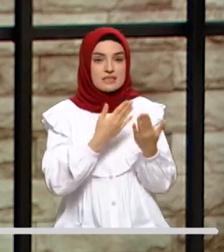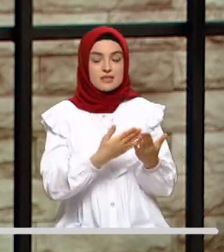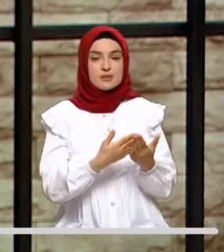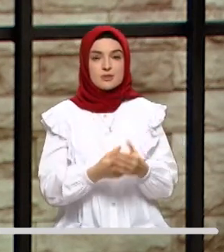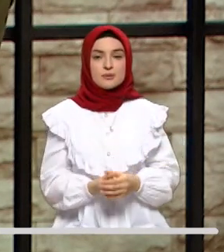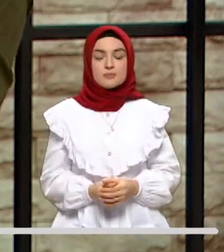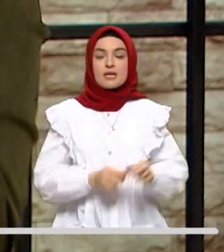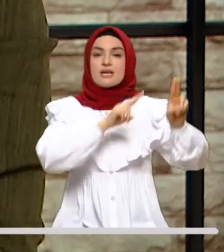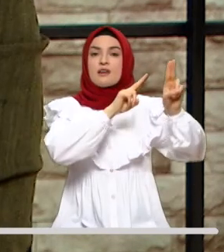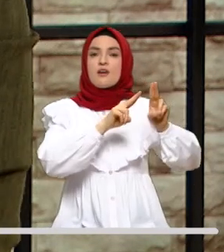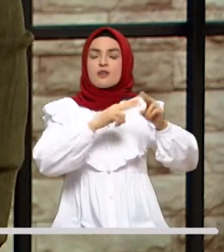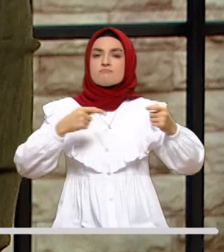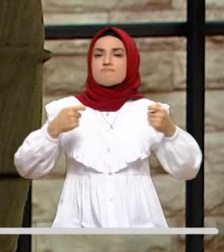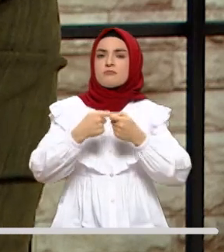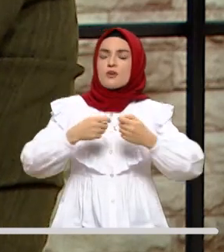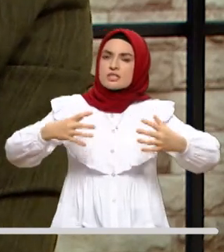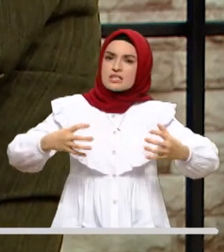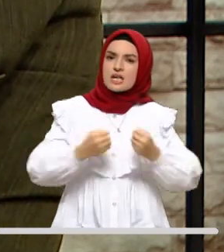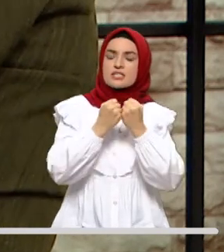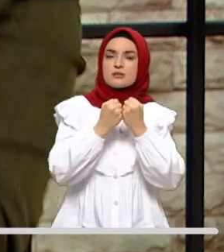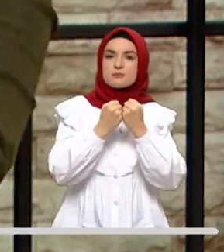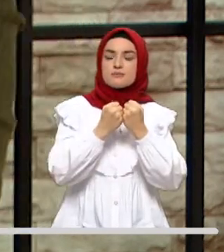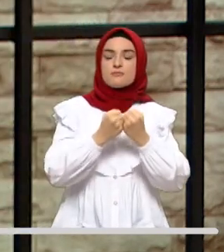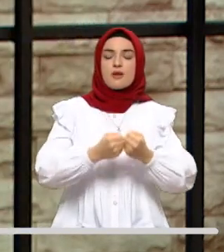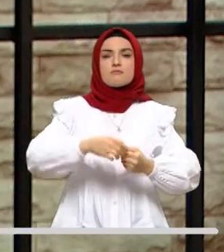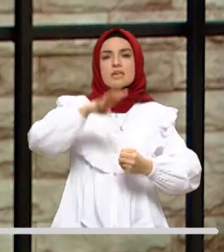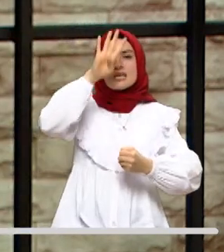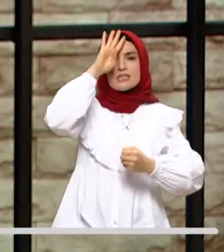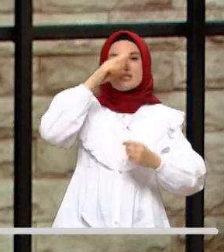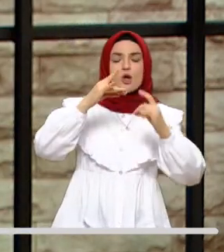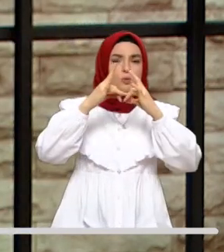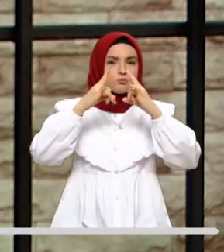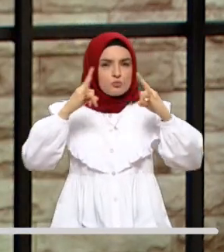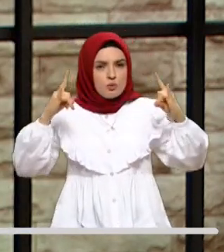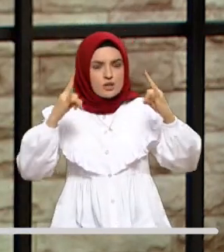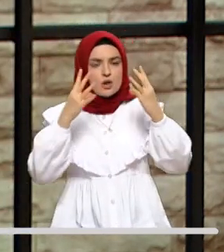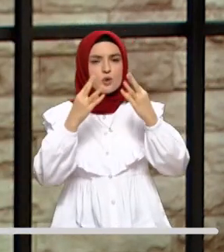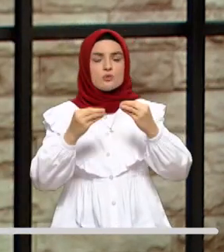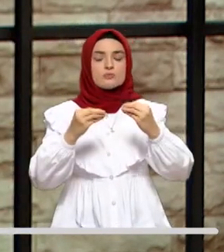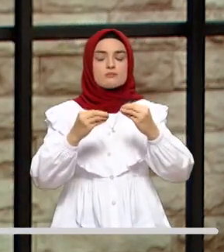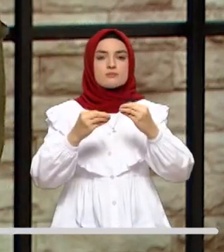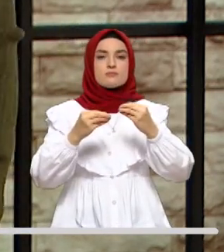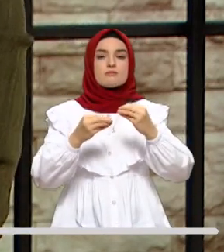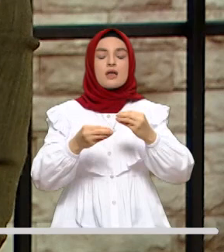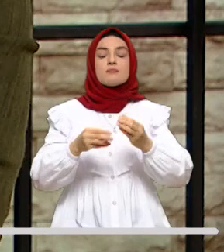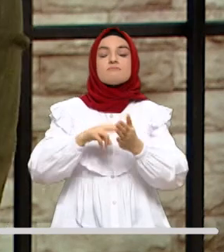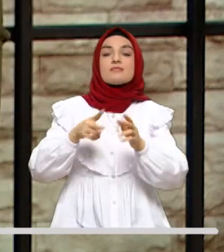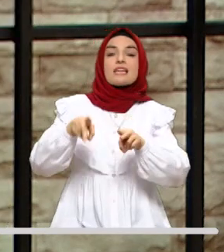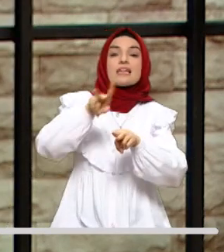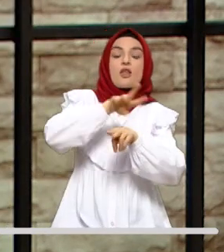Çanakkale'den savaşı kazanıp İstanbul Boğazı'na nazır, ayak ayak üzerine atıp